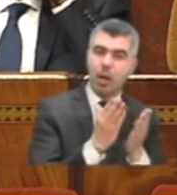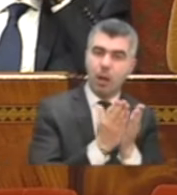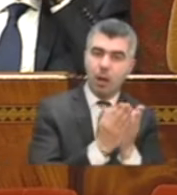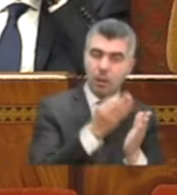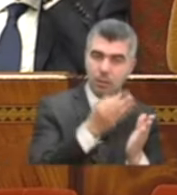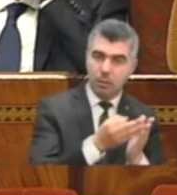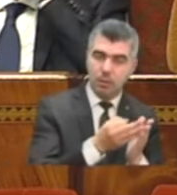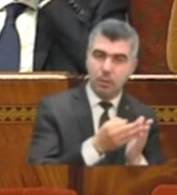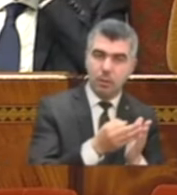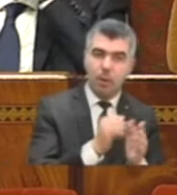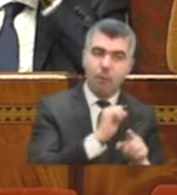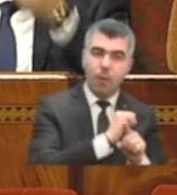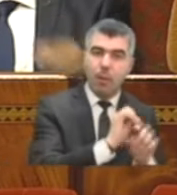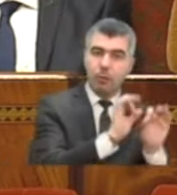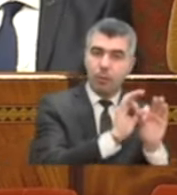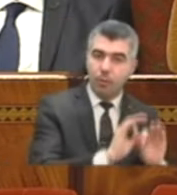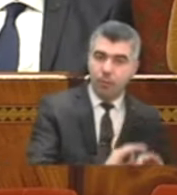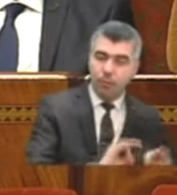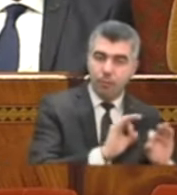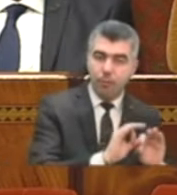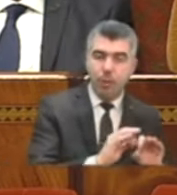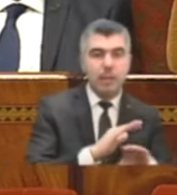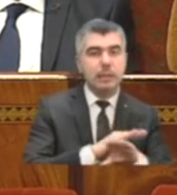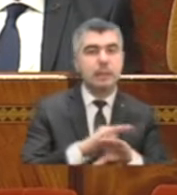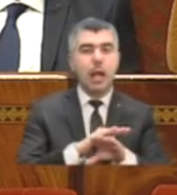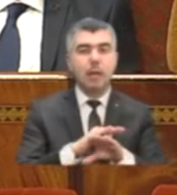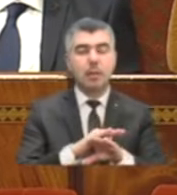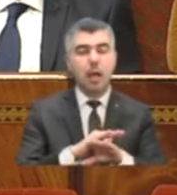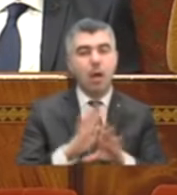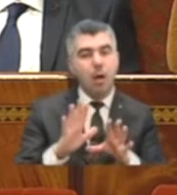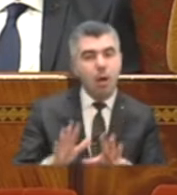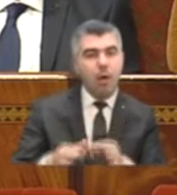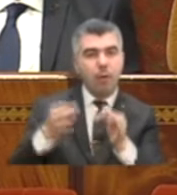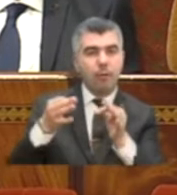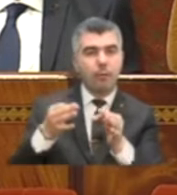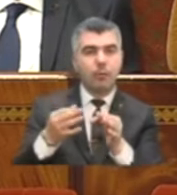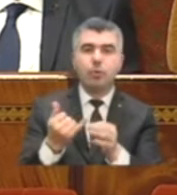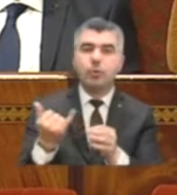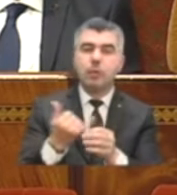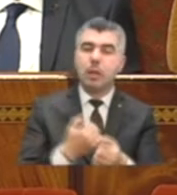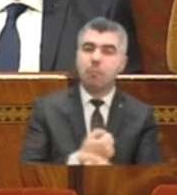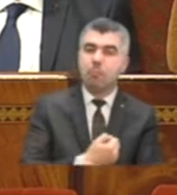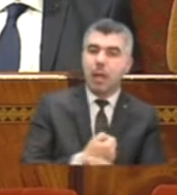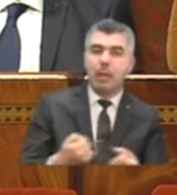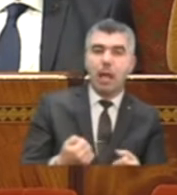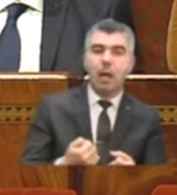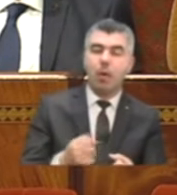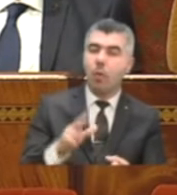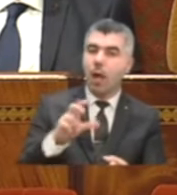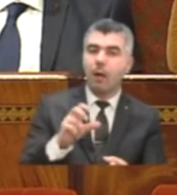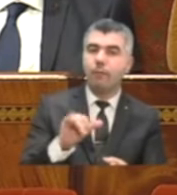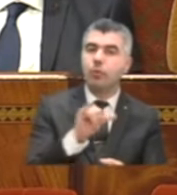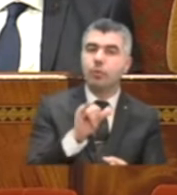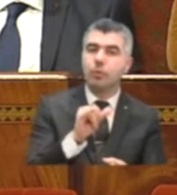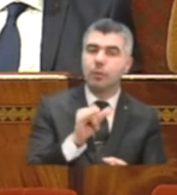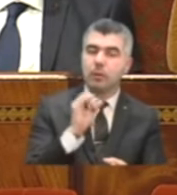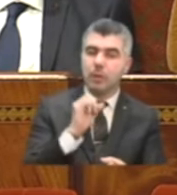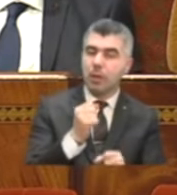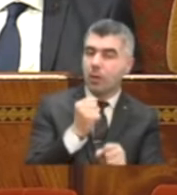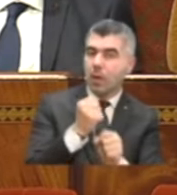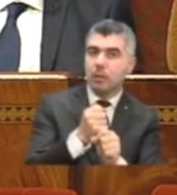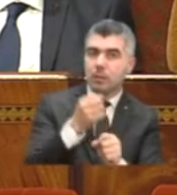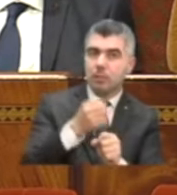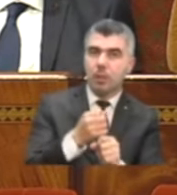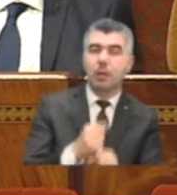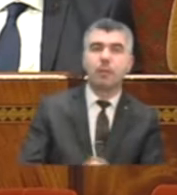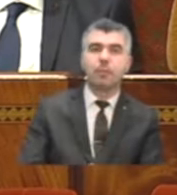نلقاو لهم ولا نديروا سياسات اللي هي تجعلهم انهم يبعدوا على البطاله ونعرفهم اش كيديروا. وهذا في الواقع عمل اللي